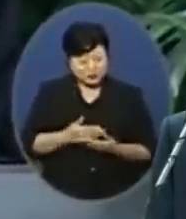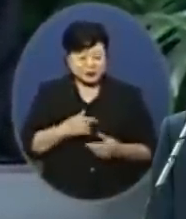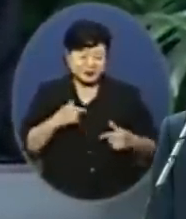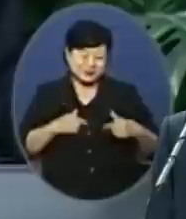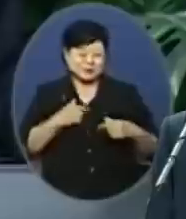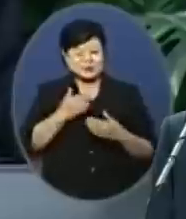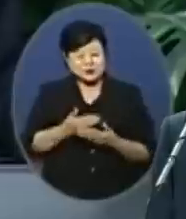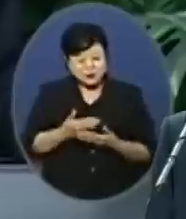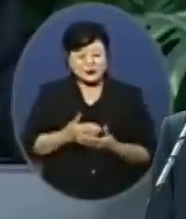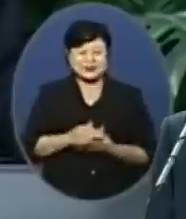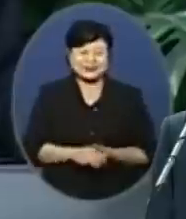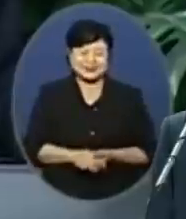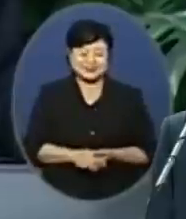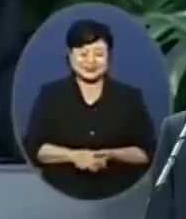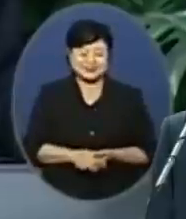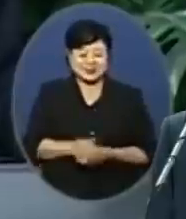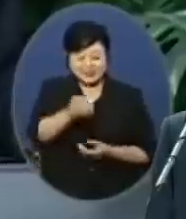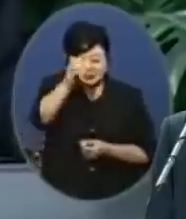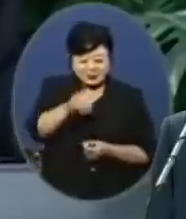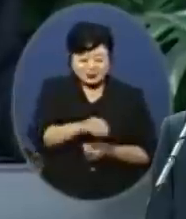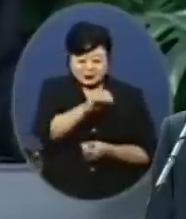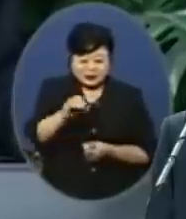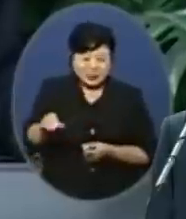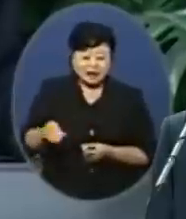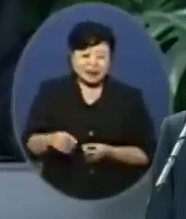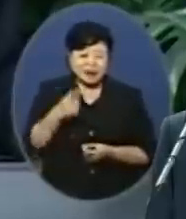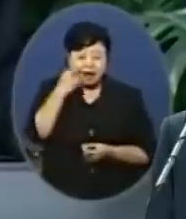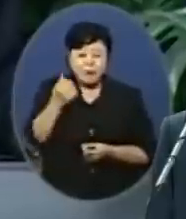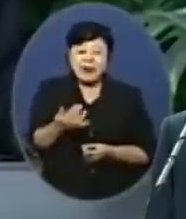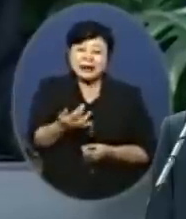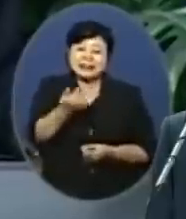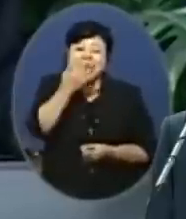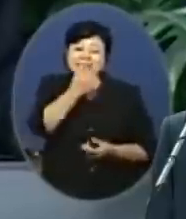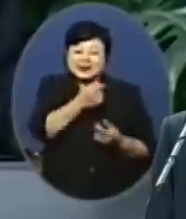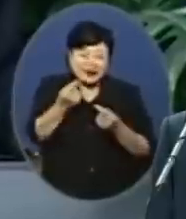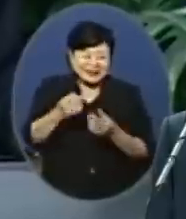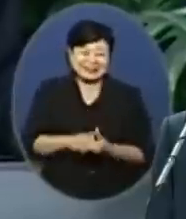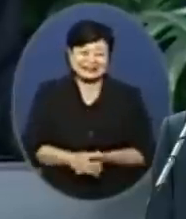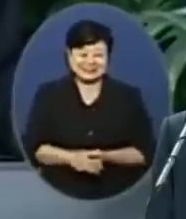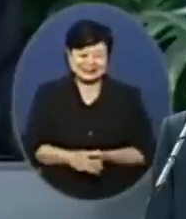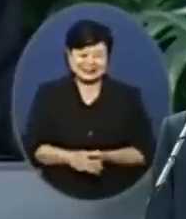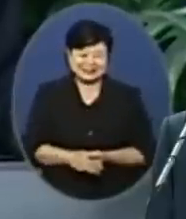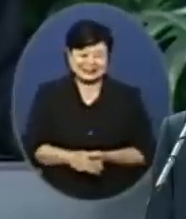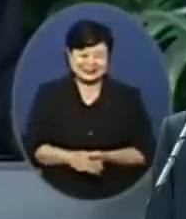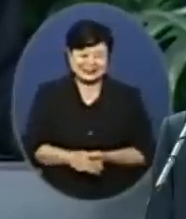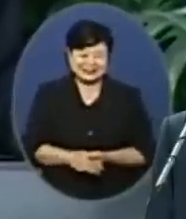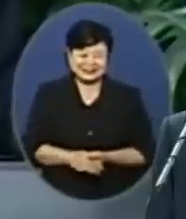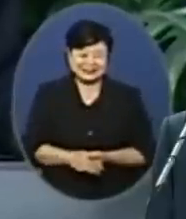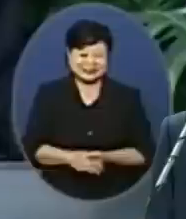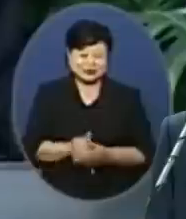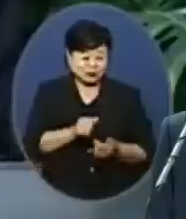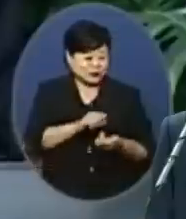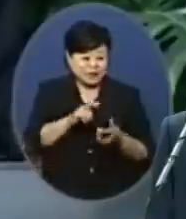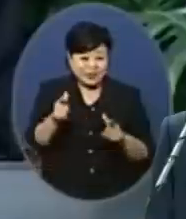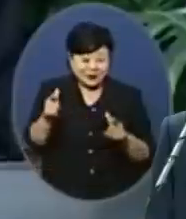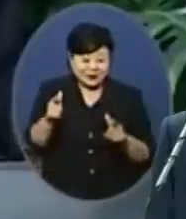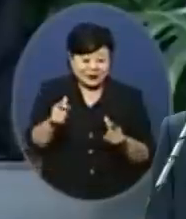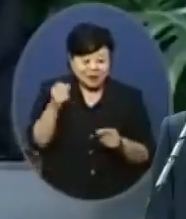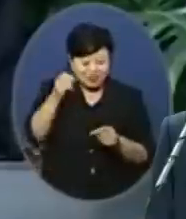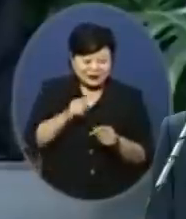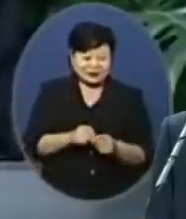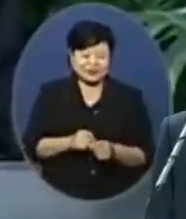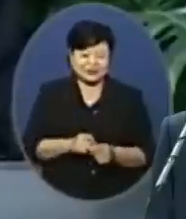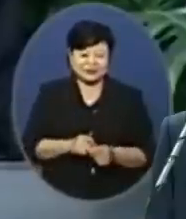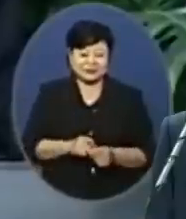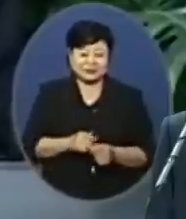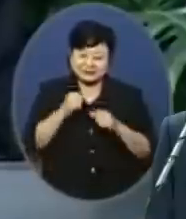기쁨을 주시옵소서. 십자가가 여러분에게 향기로운 냄새를 비춰주면서 그러므로 안 죽어요. 영적으로